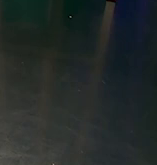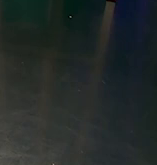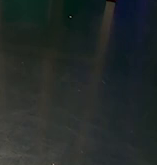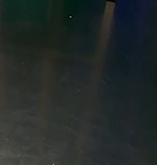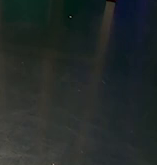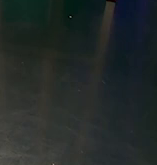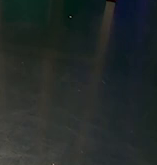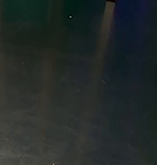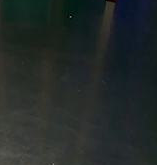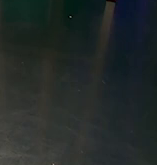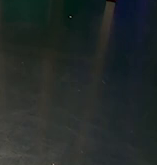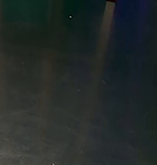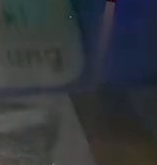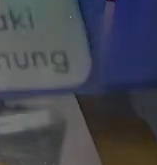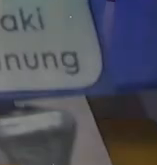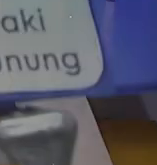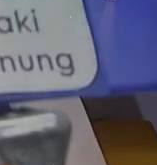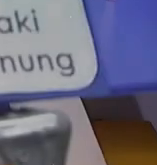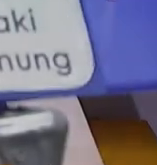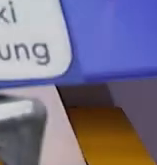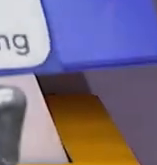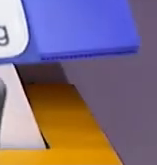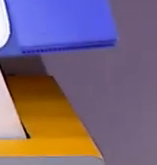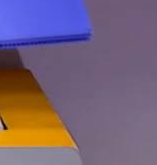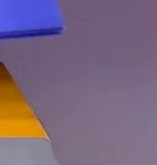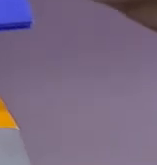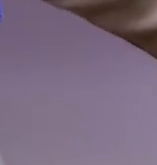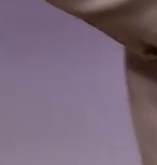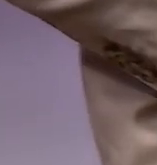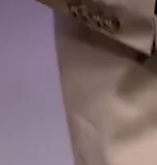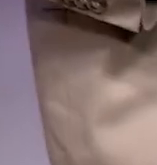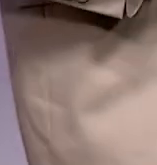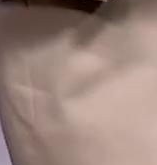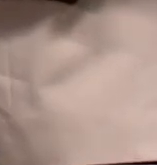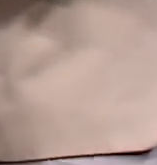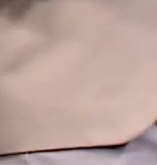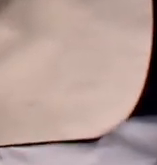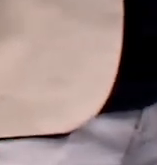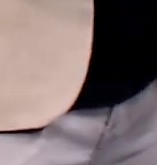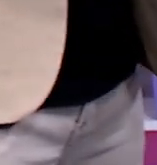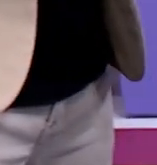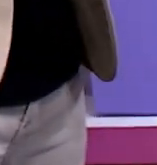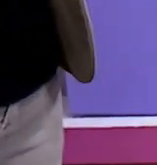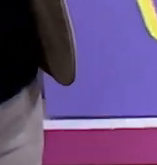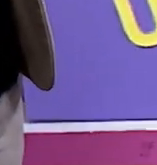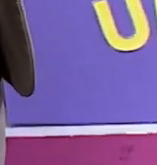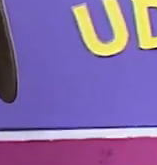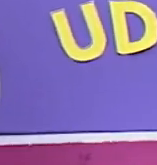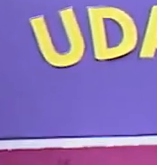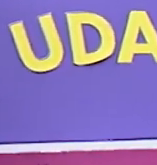Ia berpindah atas suatu permukaan akibat pelanggaran